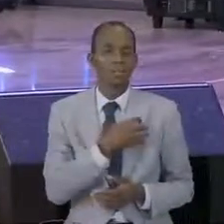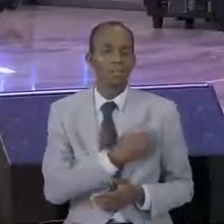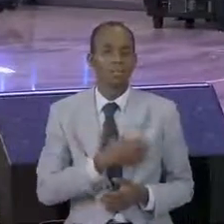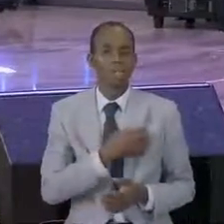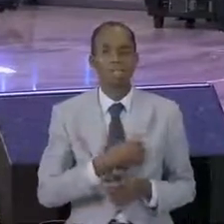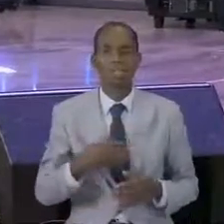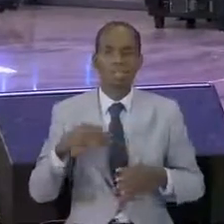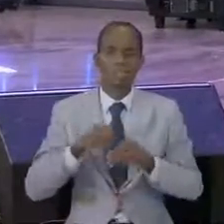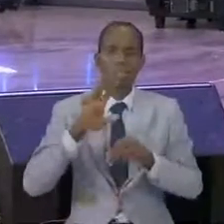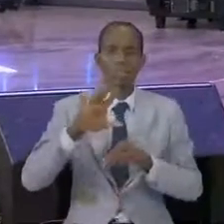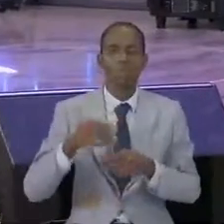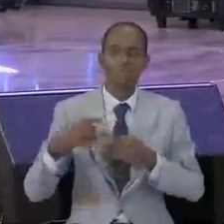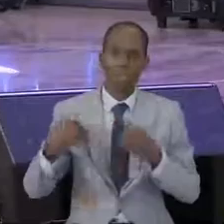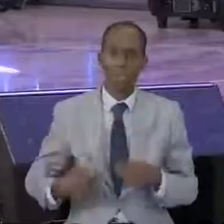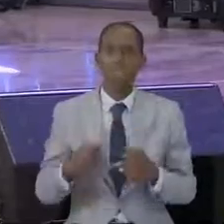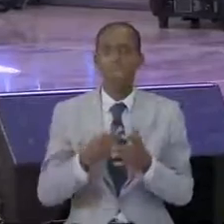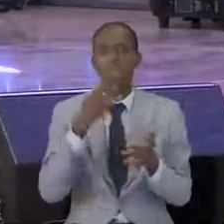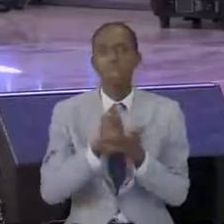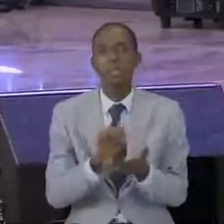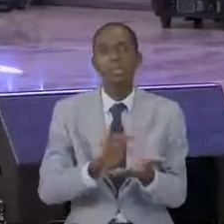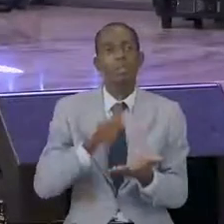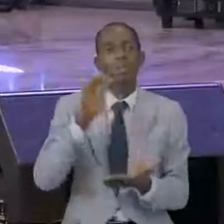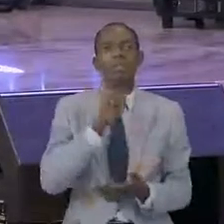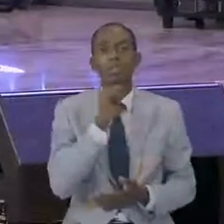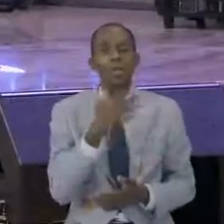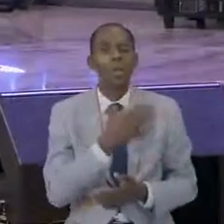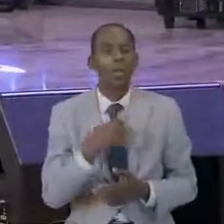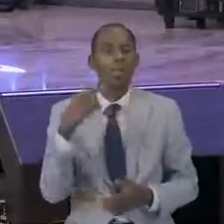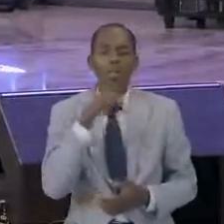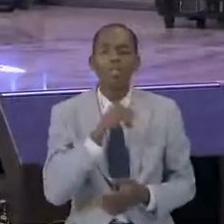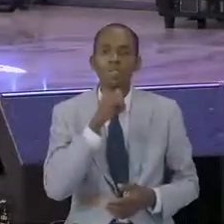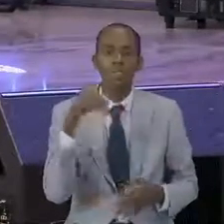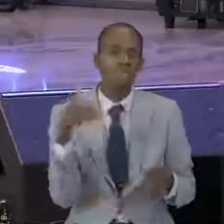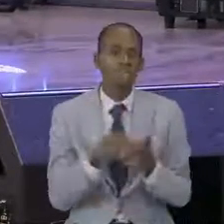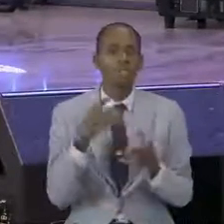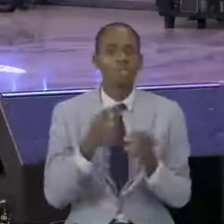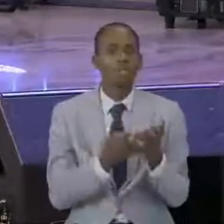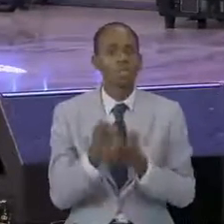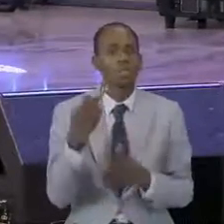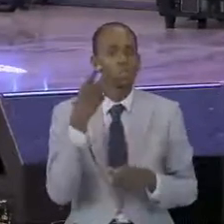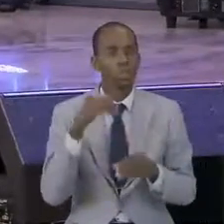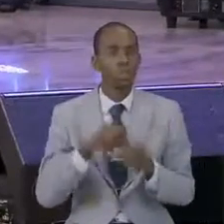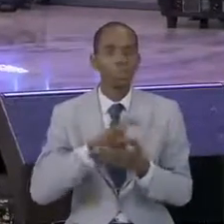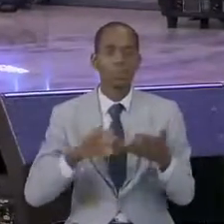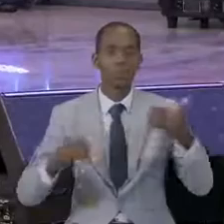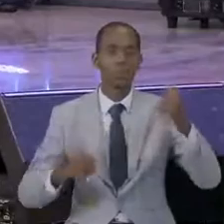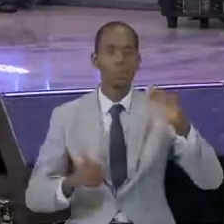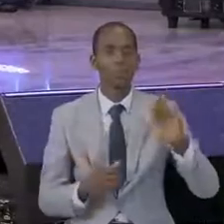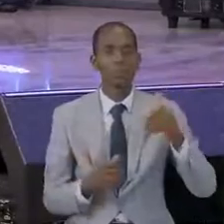dispute dans ton cœur et ne vous glorifier pas et ne mentez pas contre la vérité